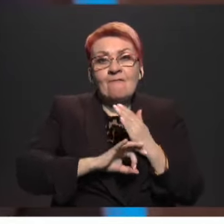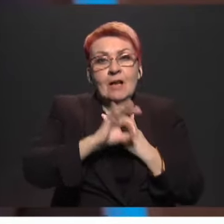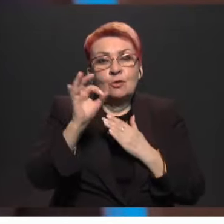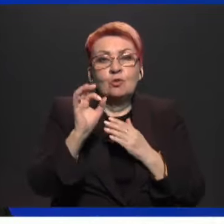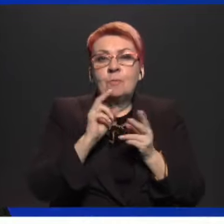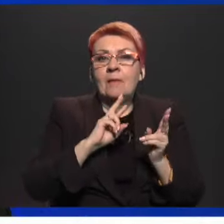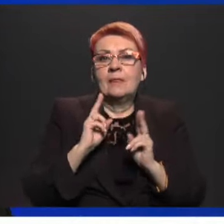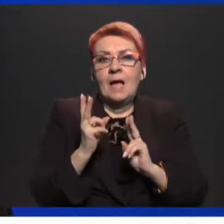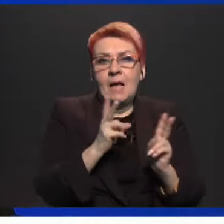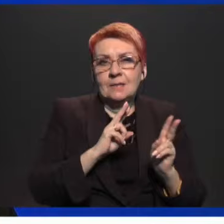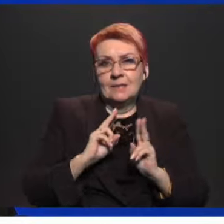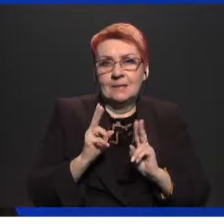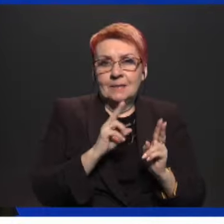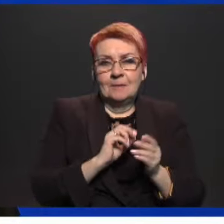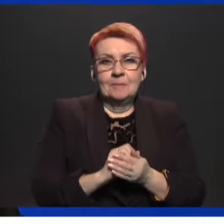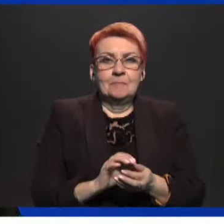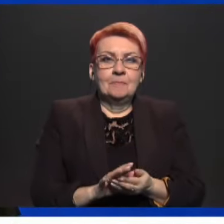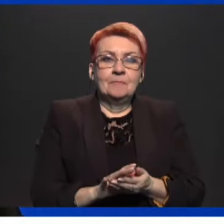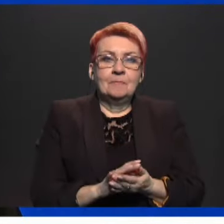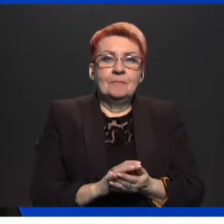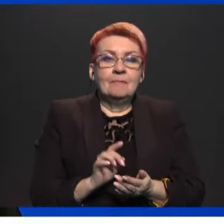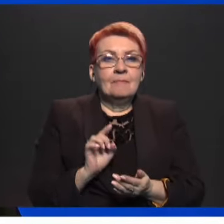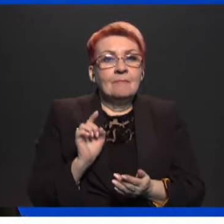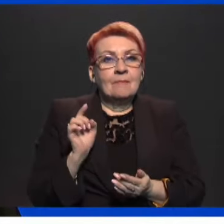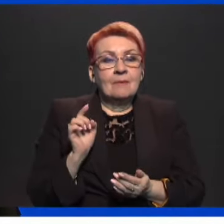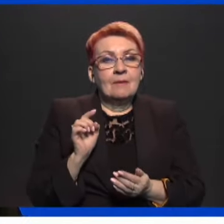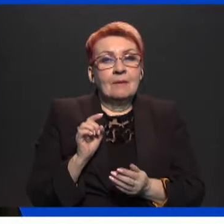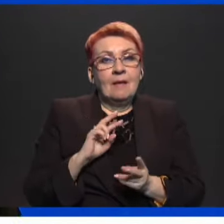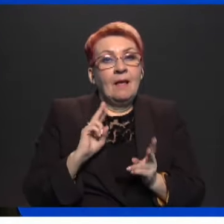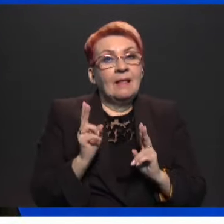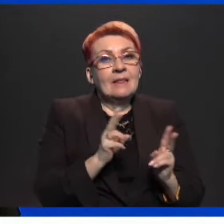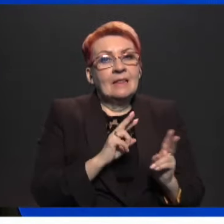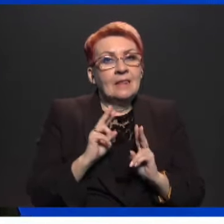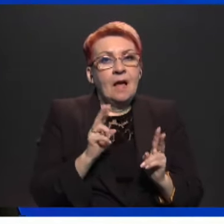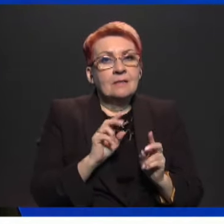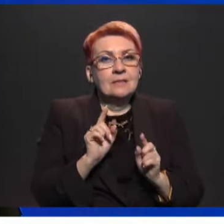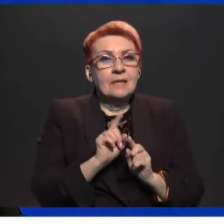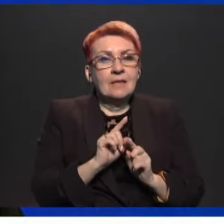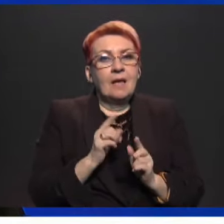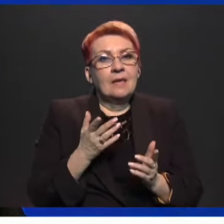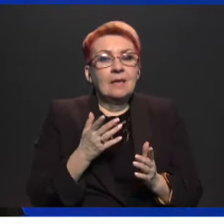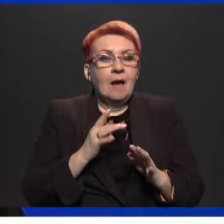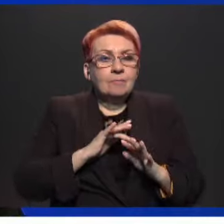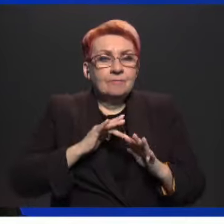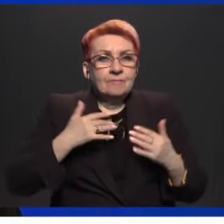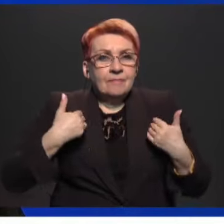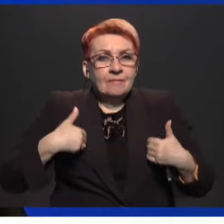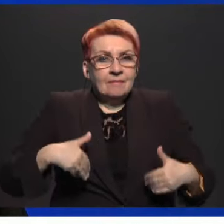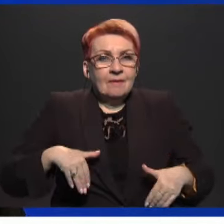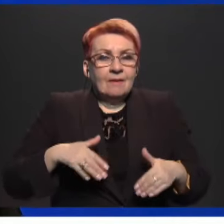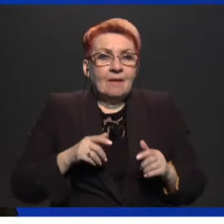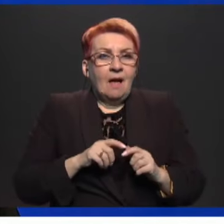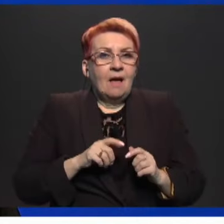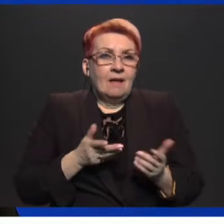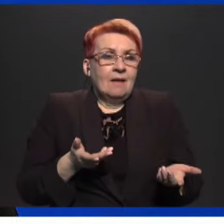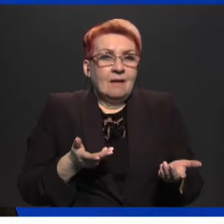скажете? Восточные танцы довольно откровенные, хотя сегодня очень много других танцев, и